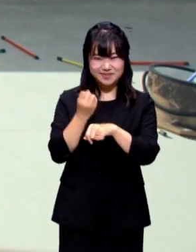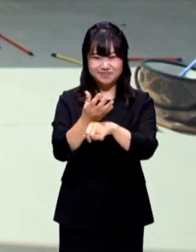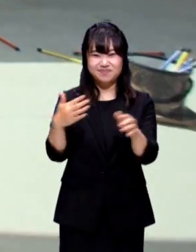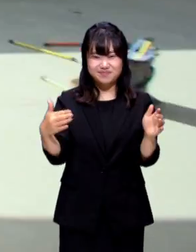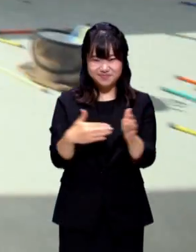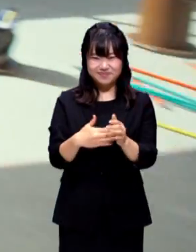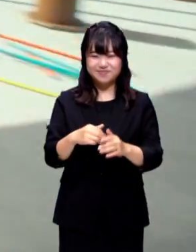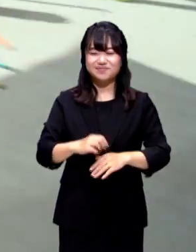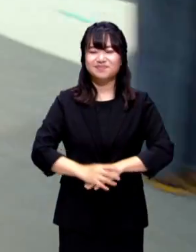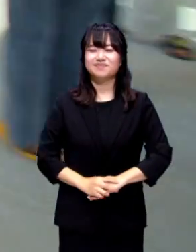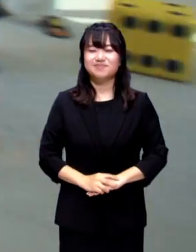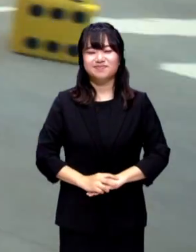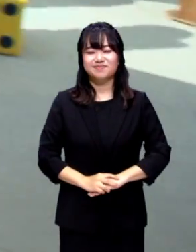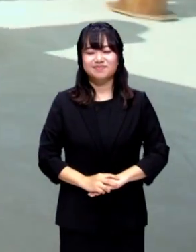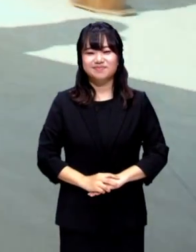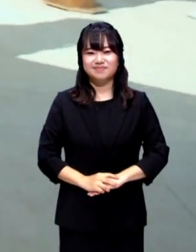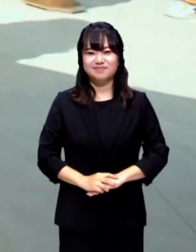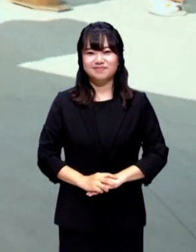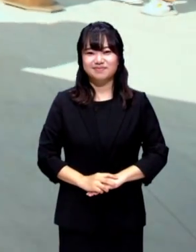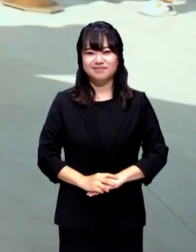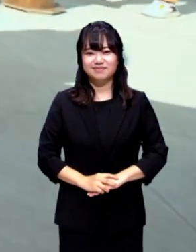김영애였습니다.